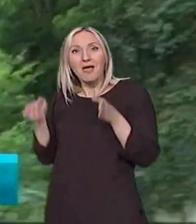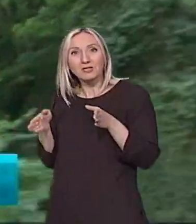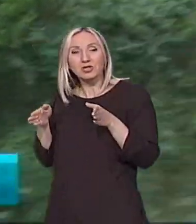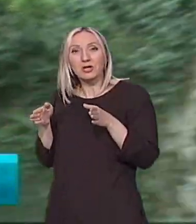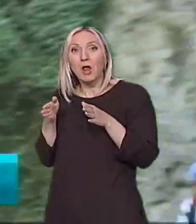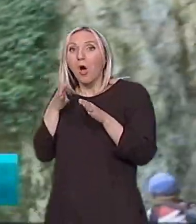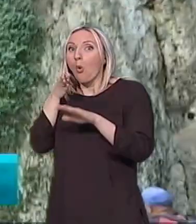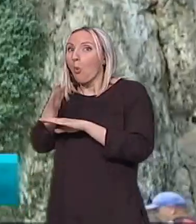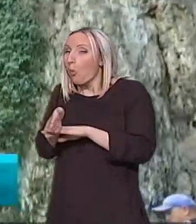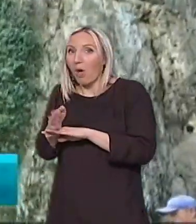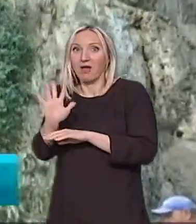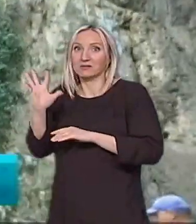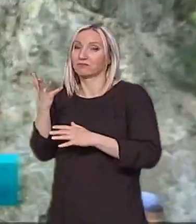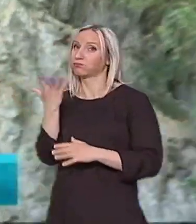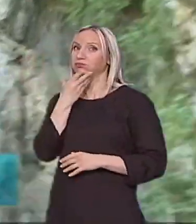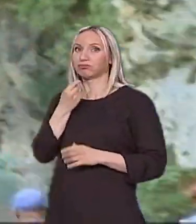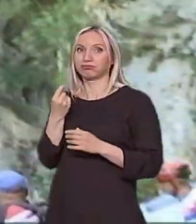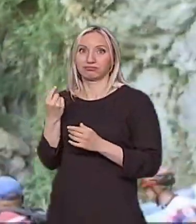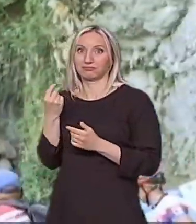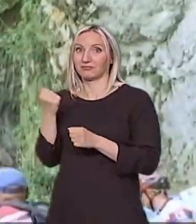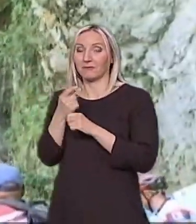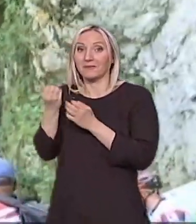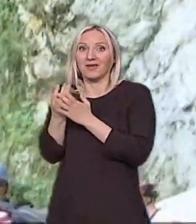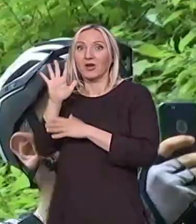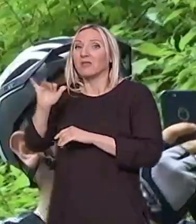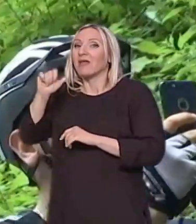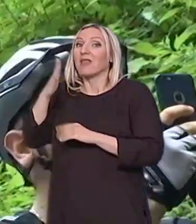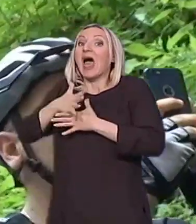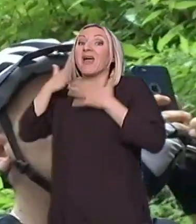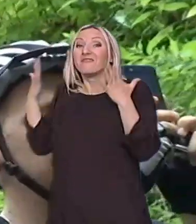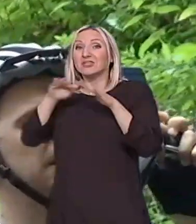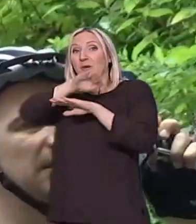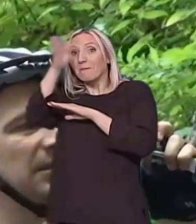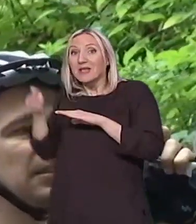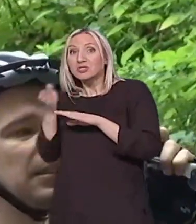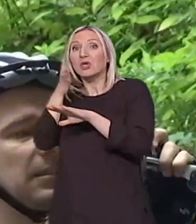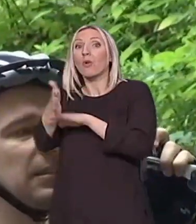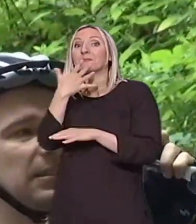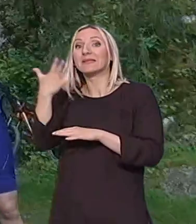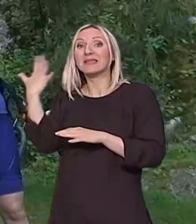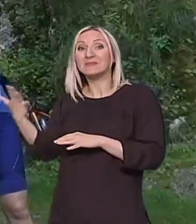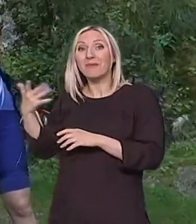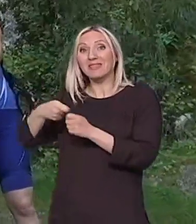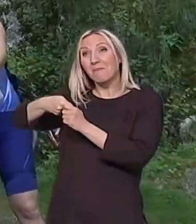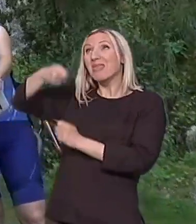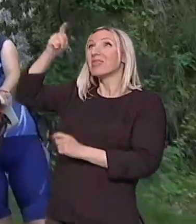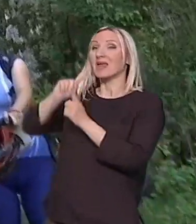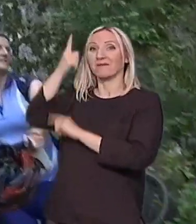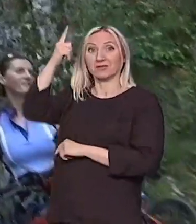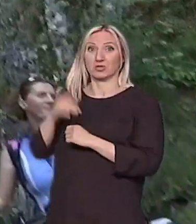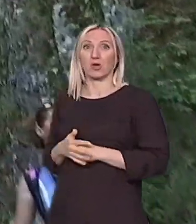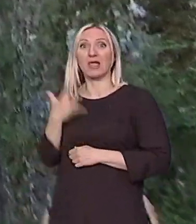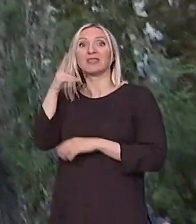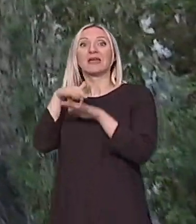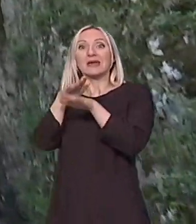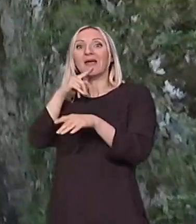je monumentalno delo prirode. To je najviši pećinski ulaz na Balkanu, visok je 55 metara. Pećinu su izgradile tri reke